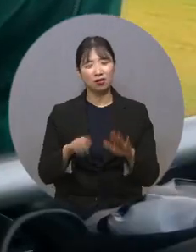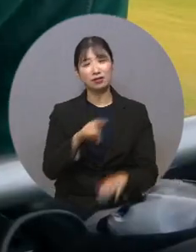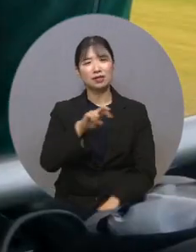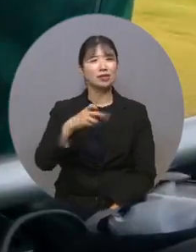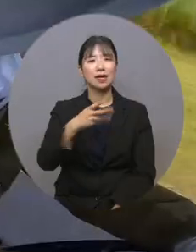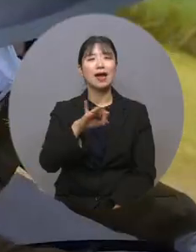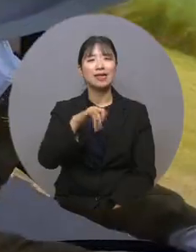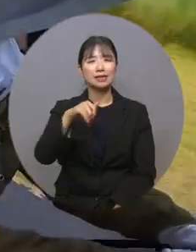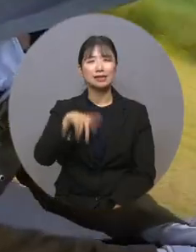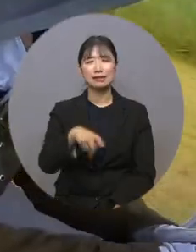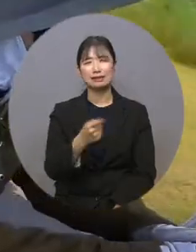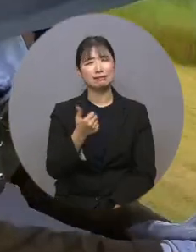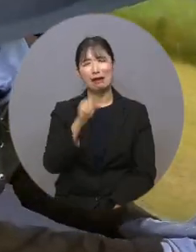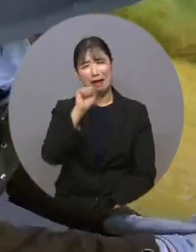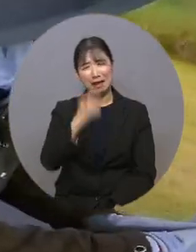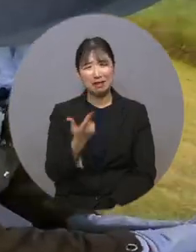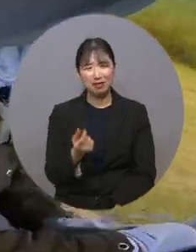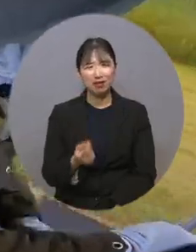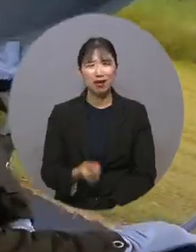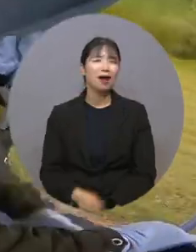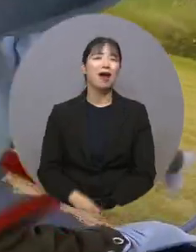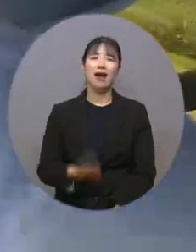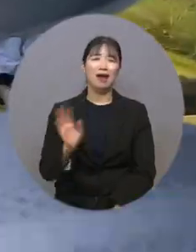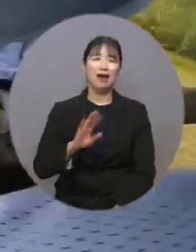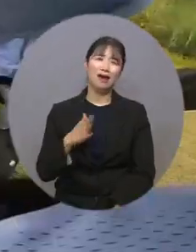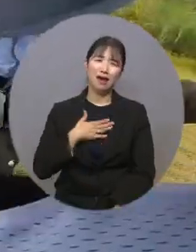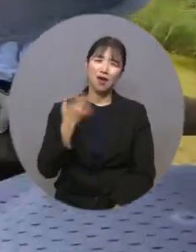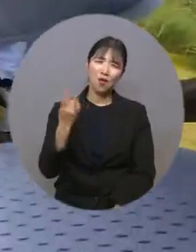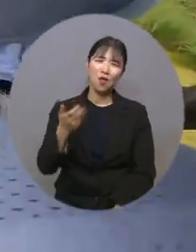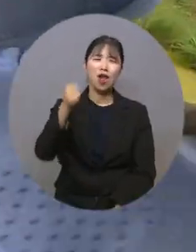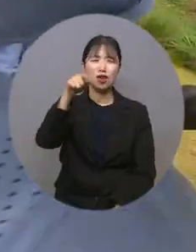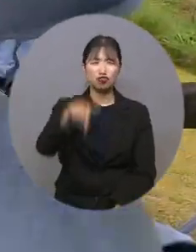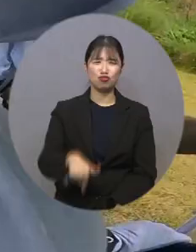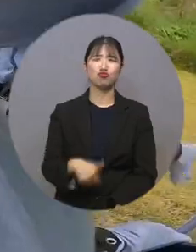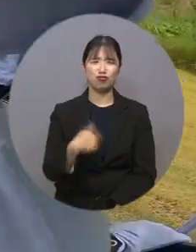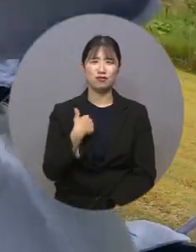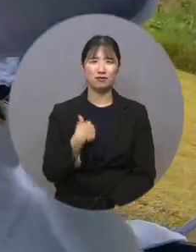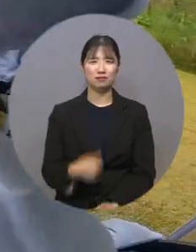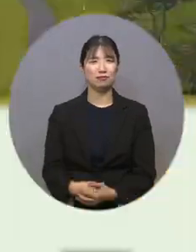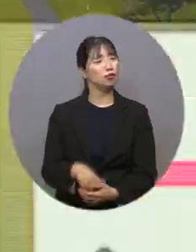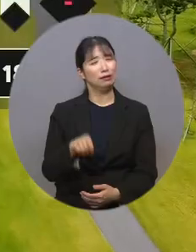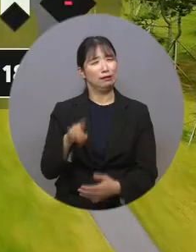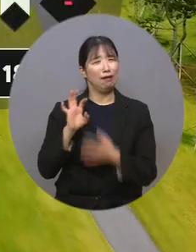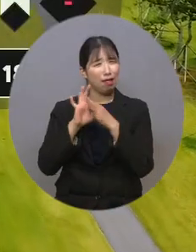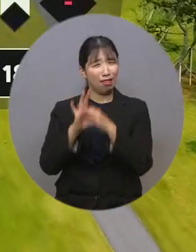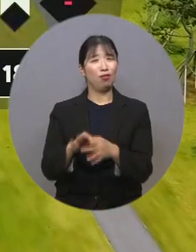인정하시면 안 돼요? 저 원래 훅구질이에요. 전반부터 후 끝날 때까지 지금 슬라이스인데?